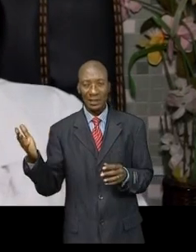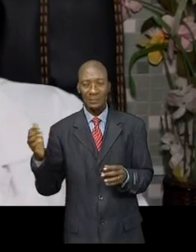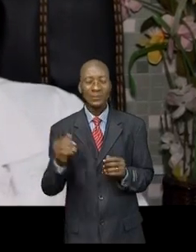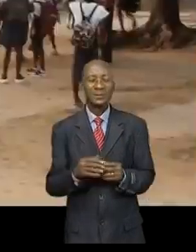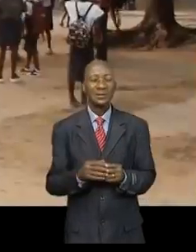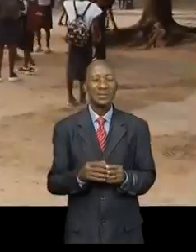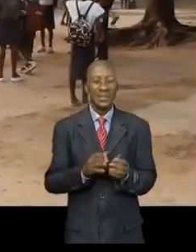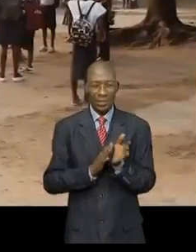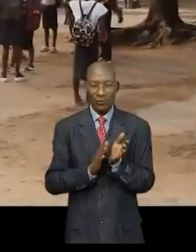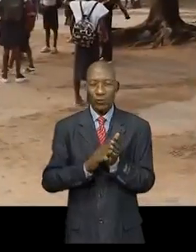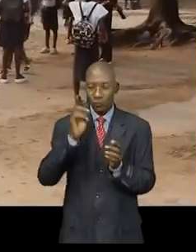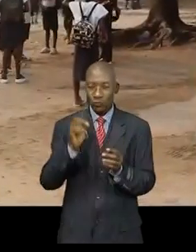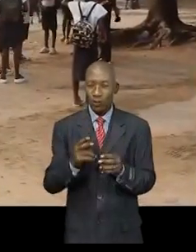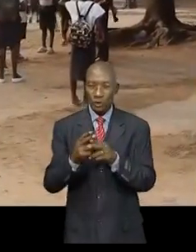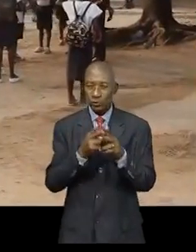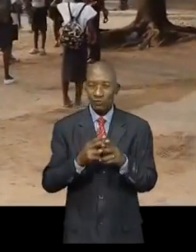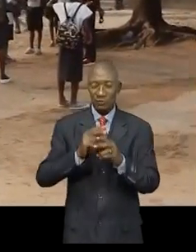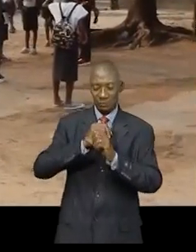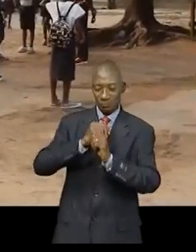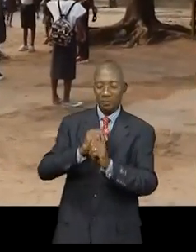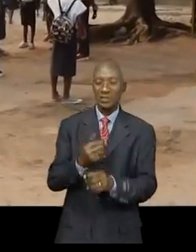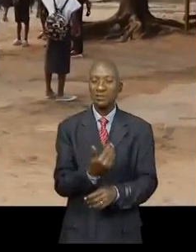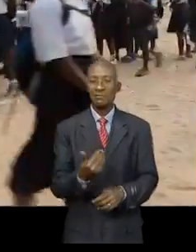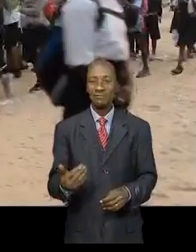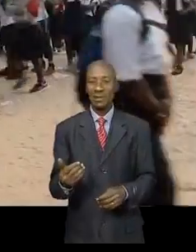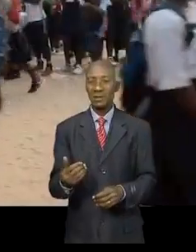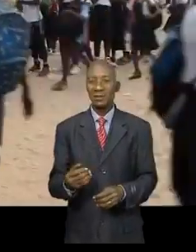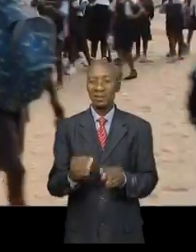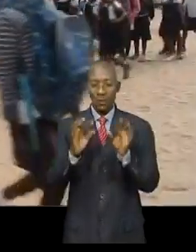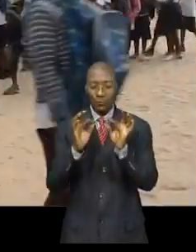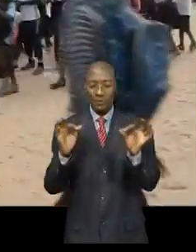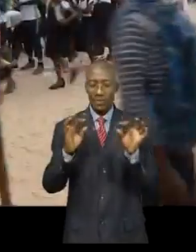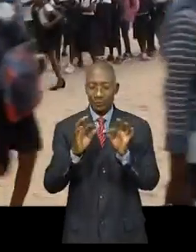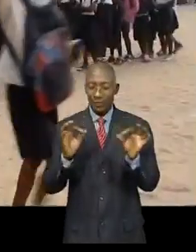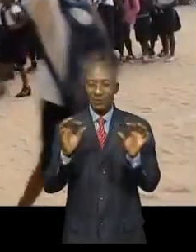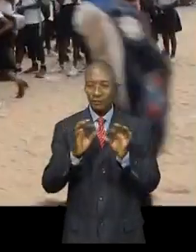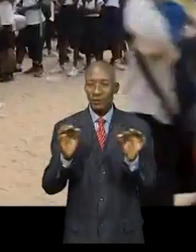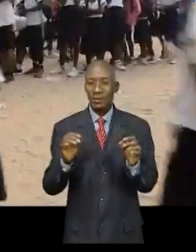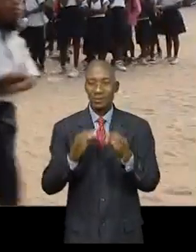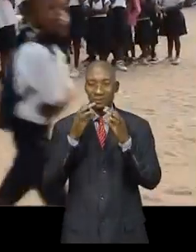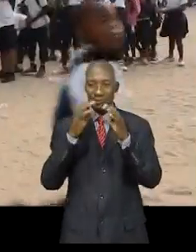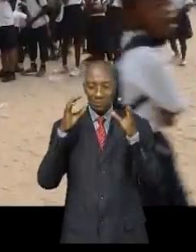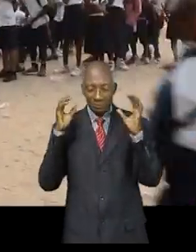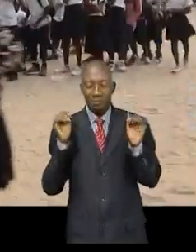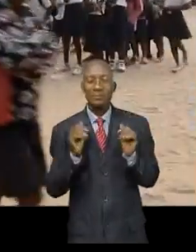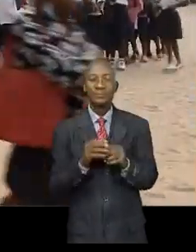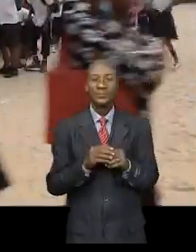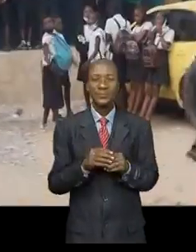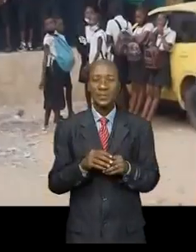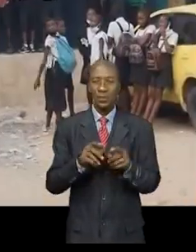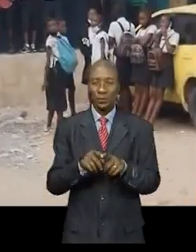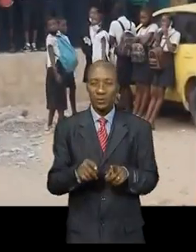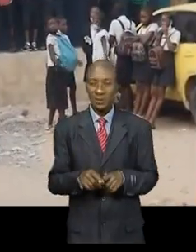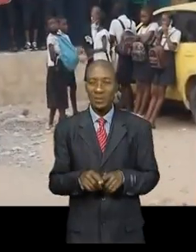éviter que les enfants soient exposés à la poussière en mettant, en aspergeant de l'eau au niveau de